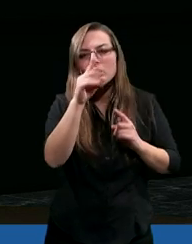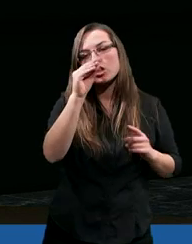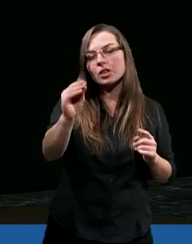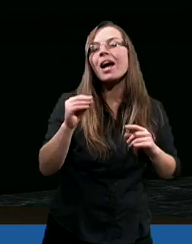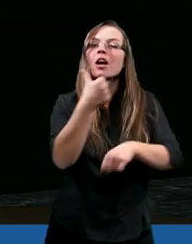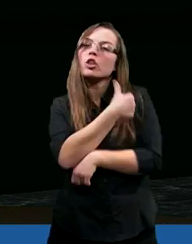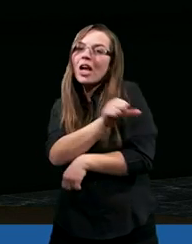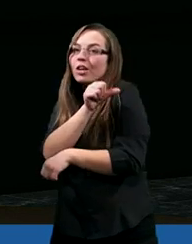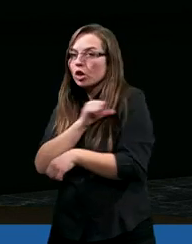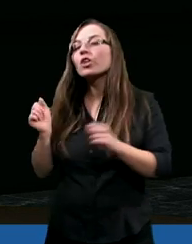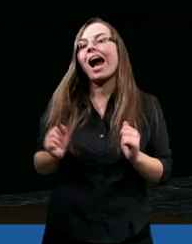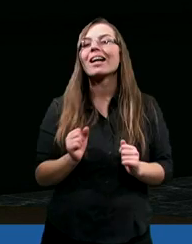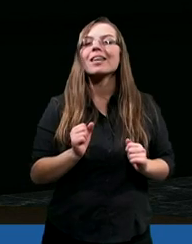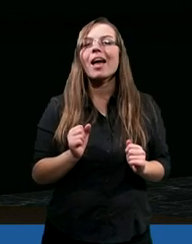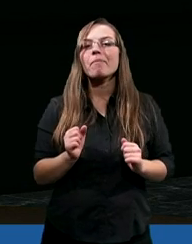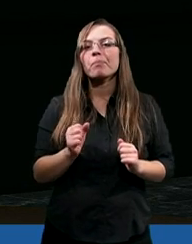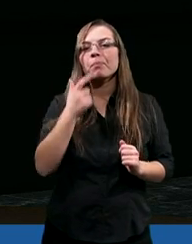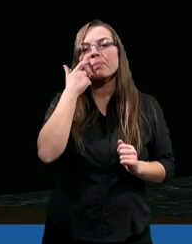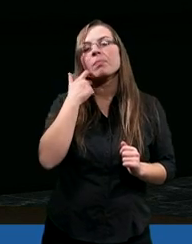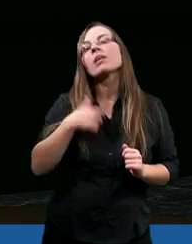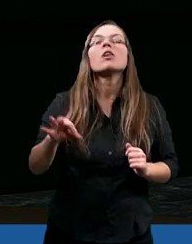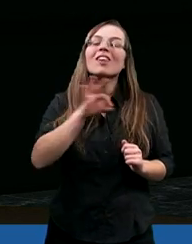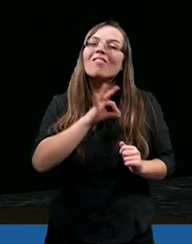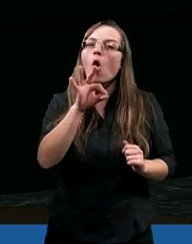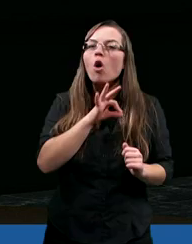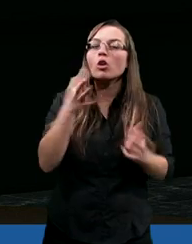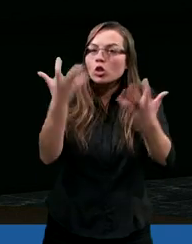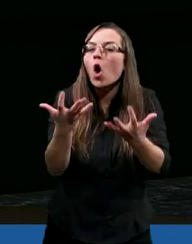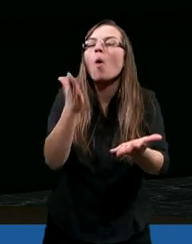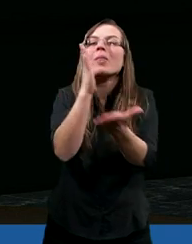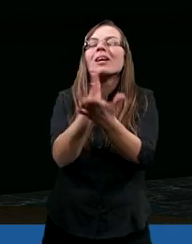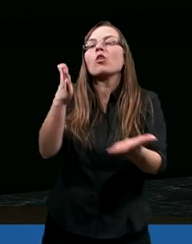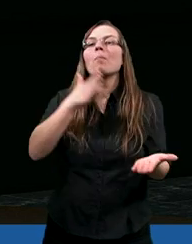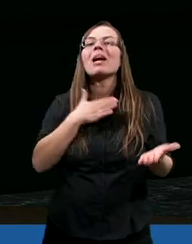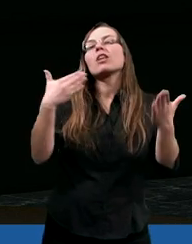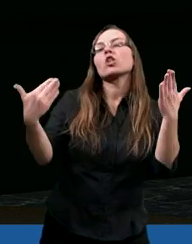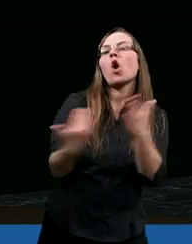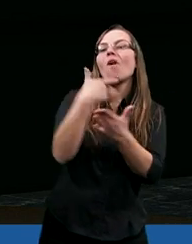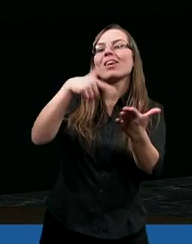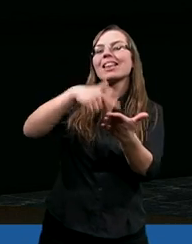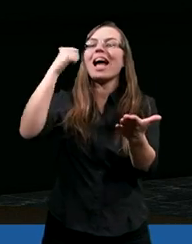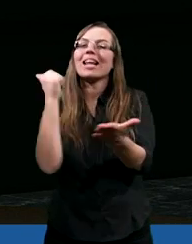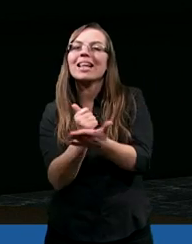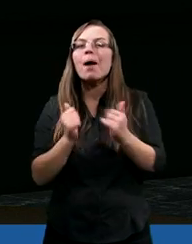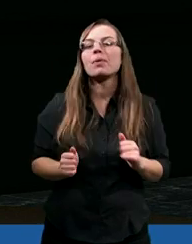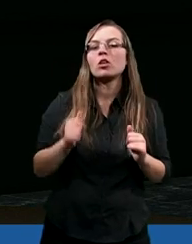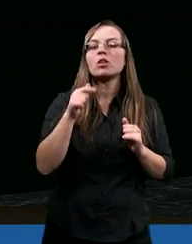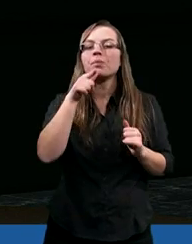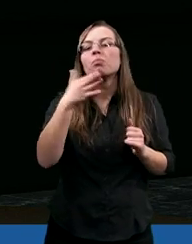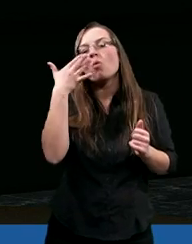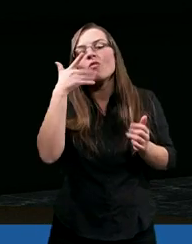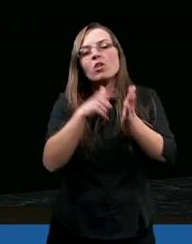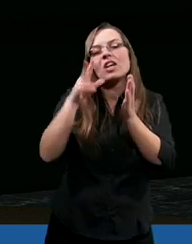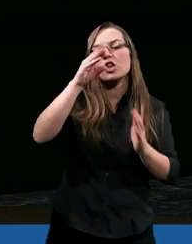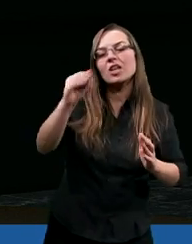chrześcijanie wolą tylko mieć Nowy Testament. Często mówią, że